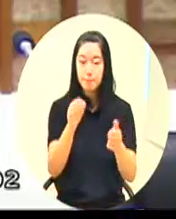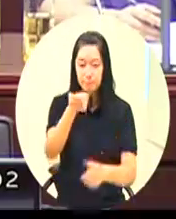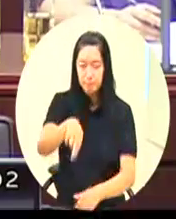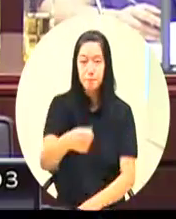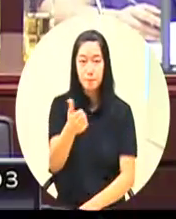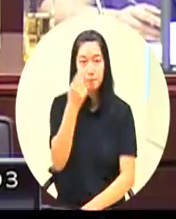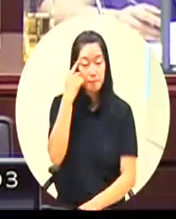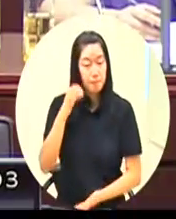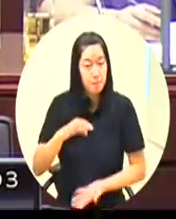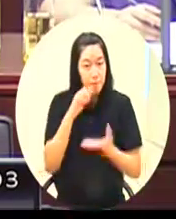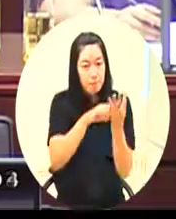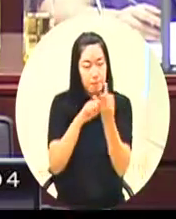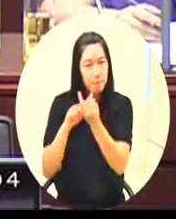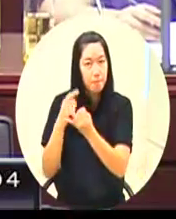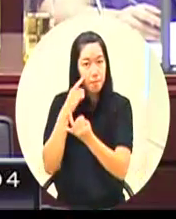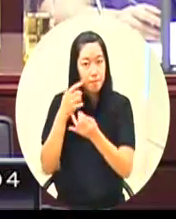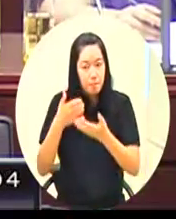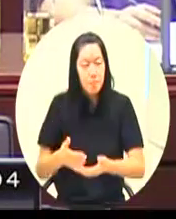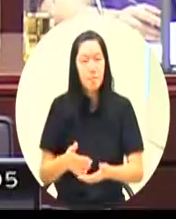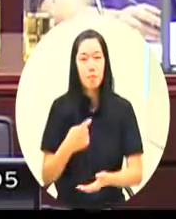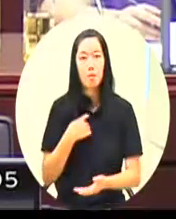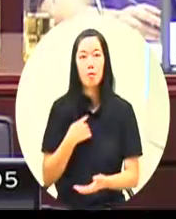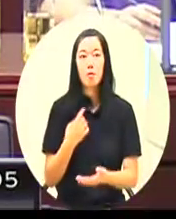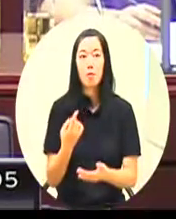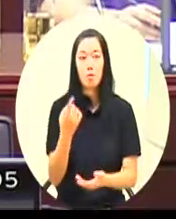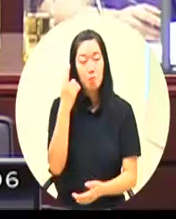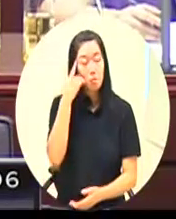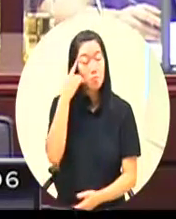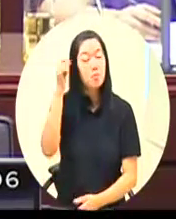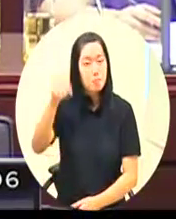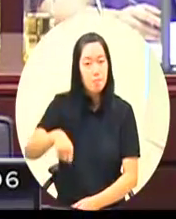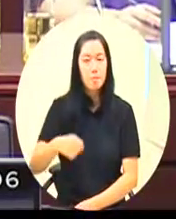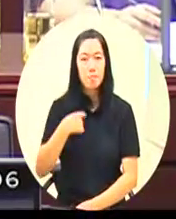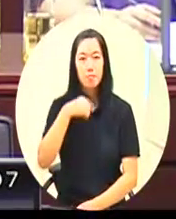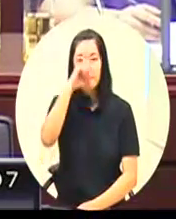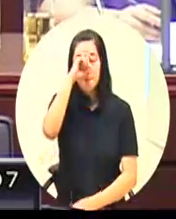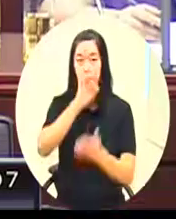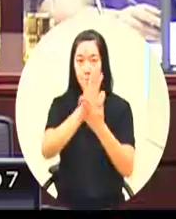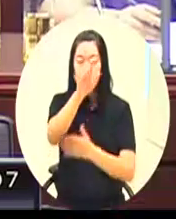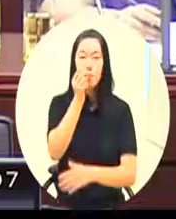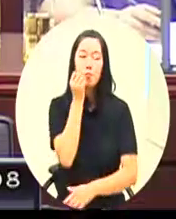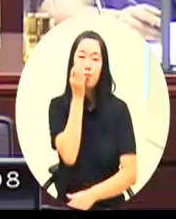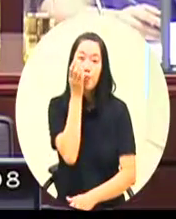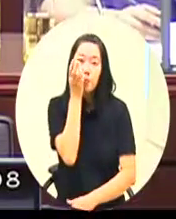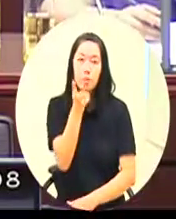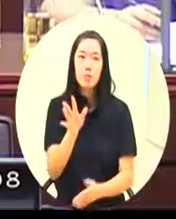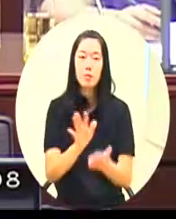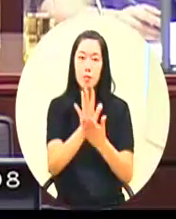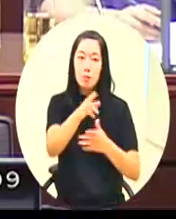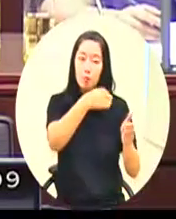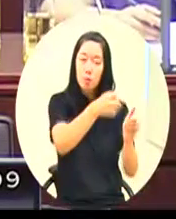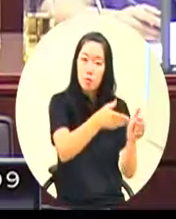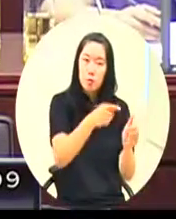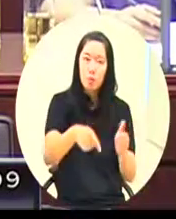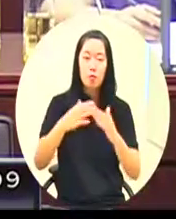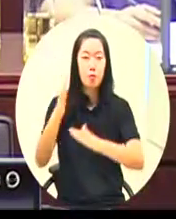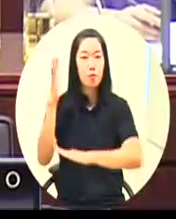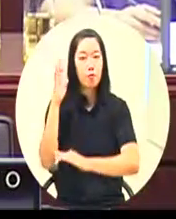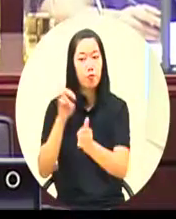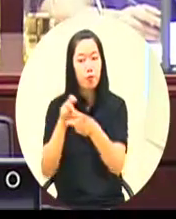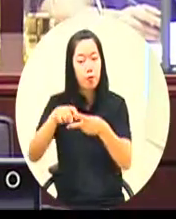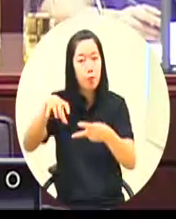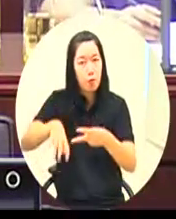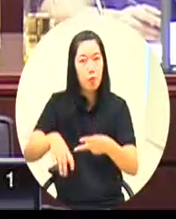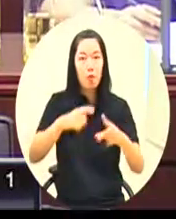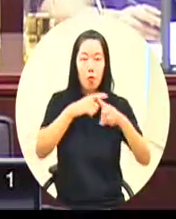源提的这几个重大的方向，我们都非常同意哦。我希望在未来几个月内，教育局跟市府的养工处或秘书